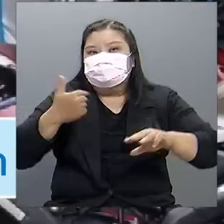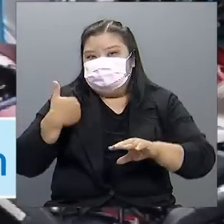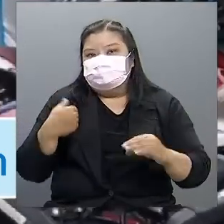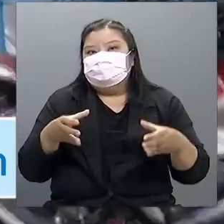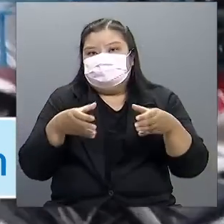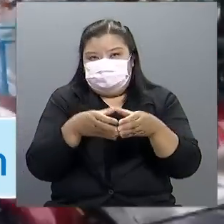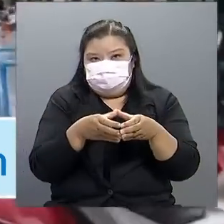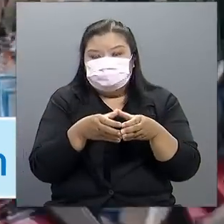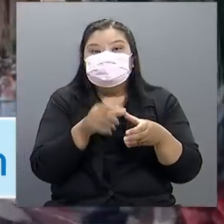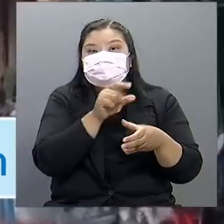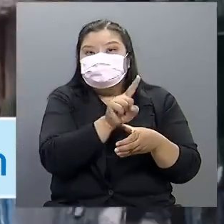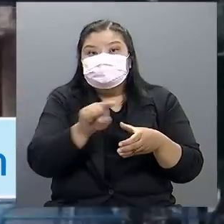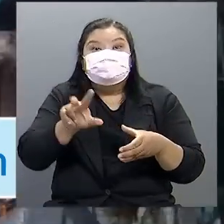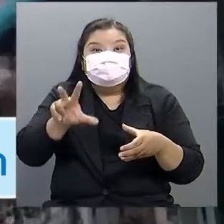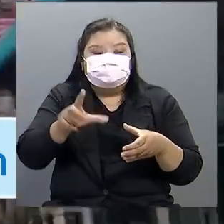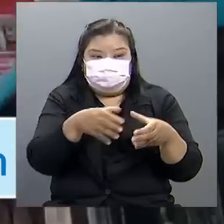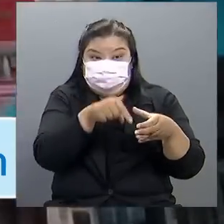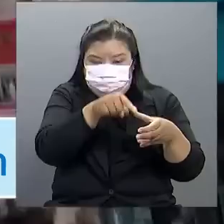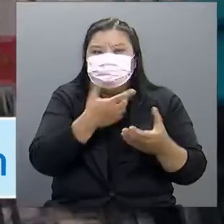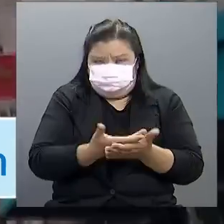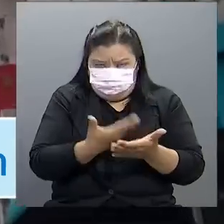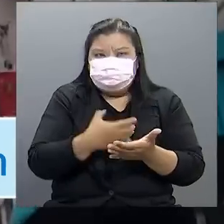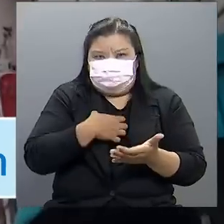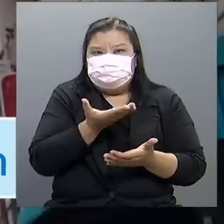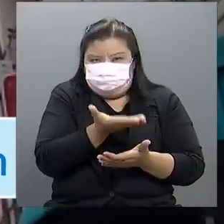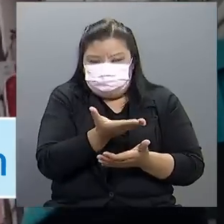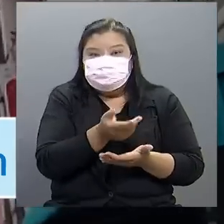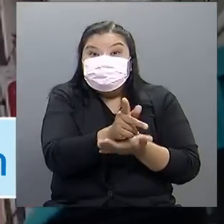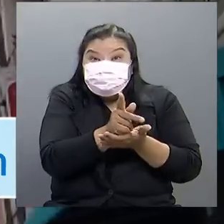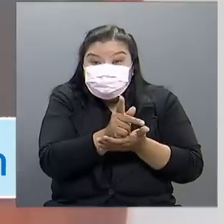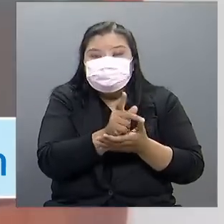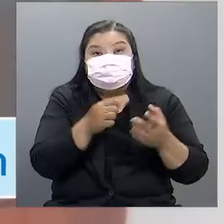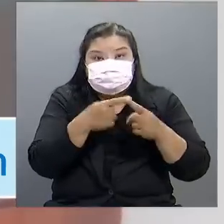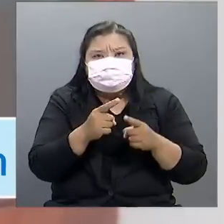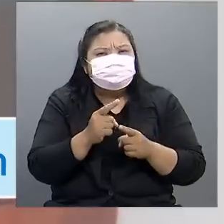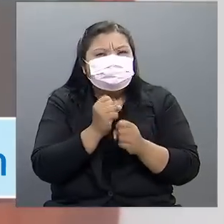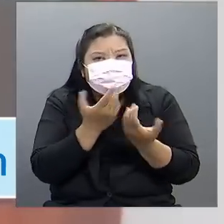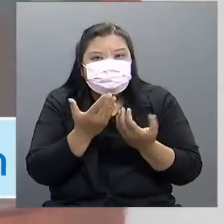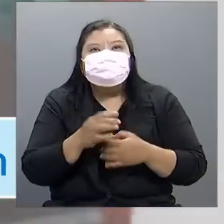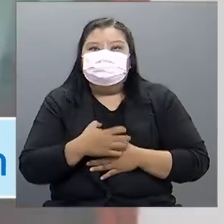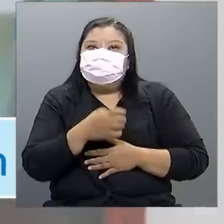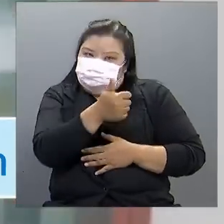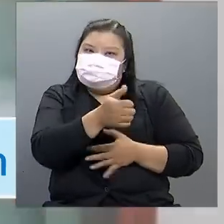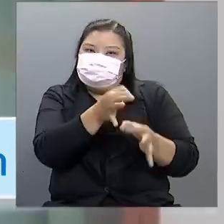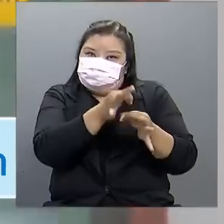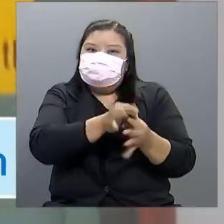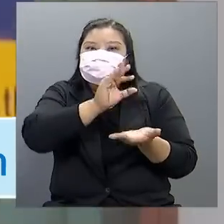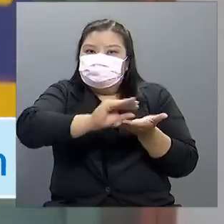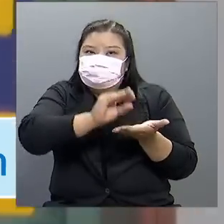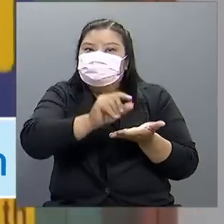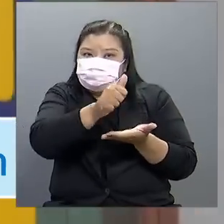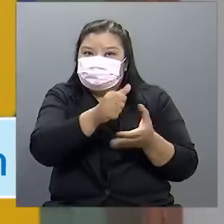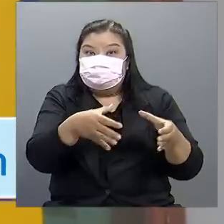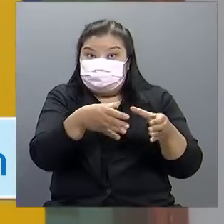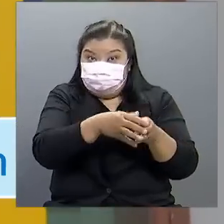ต้องการความชวยเหอดั่นการเงินและพอจะมีสกยภาพที่จะดึงเข้าสู่ระบบธนาคารลุานกลมหนึ่อิ